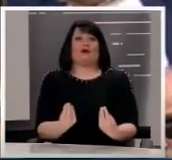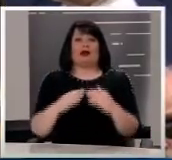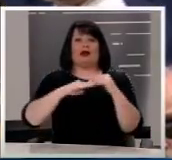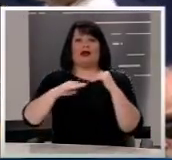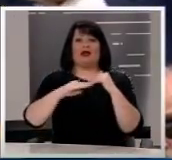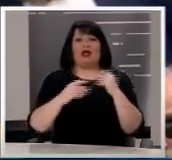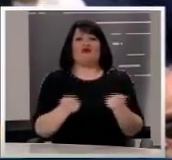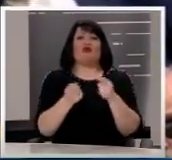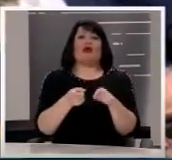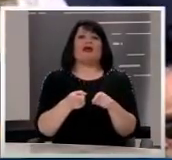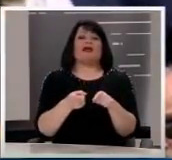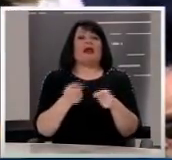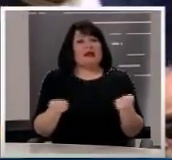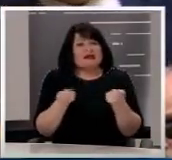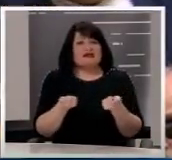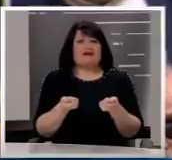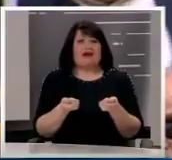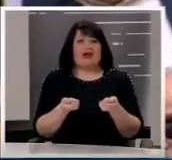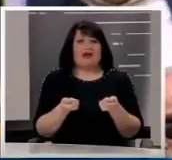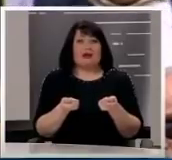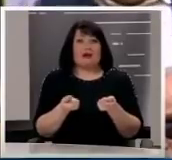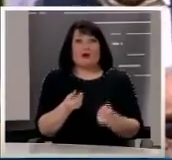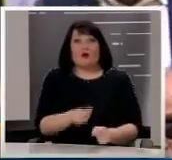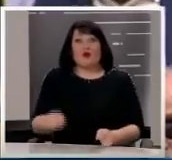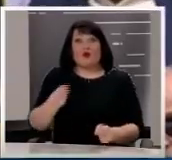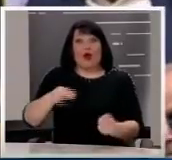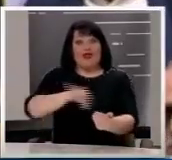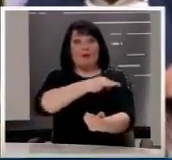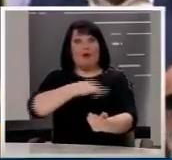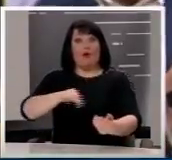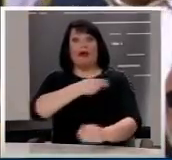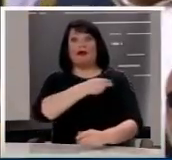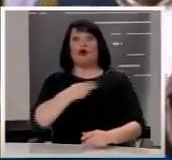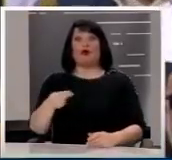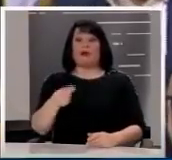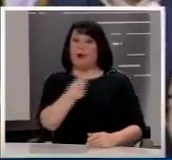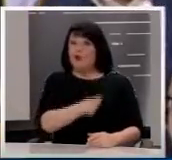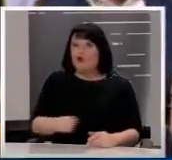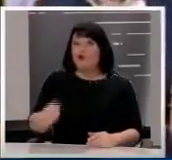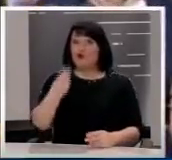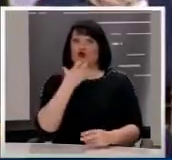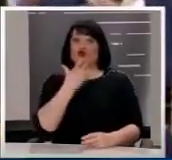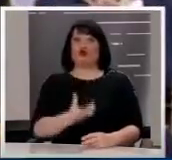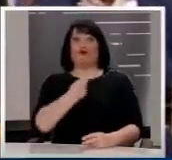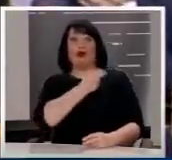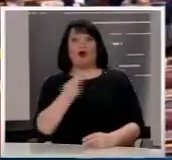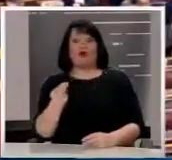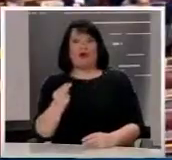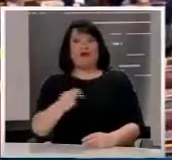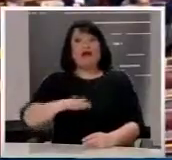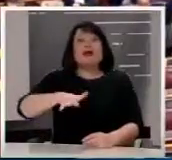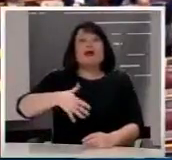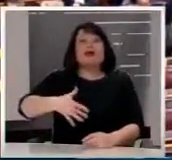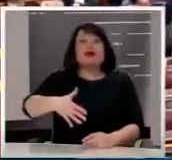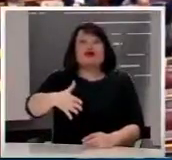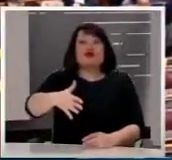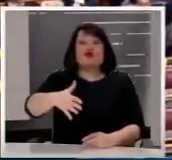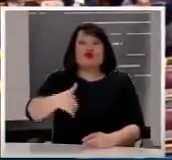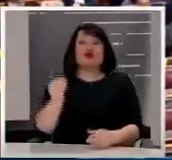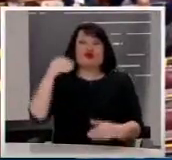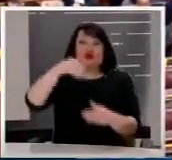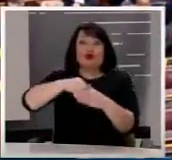μεθοριακό επεισόδιο σε μέγα διπλωματικό ζήτημα, σε μέγα διπλωματικό ζήτημα που μπορεί ενδεχομένως να μας